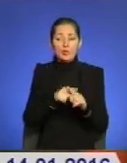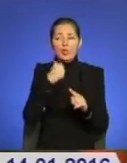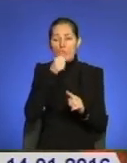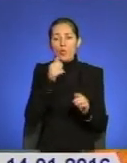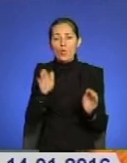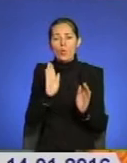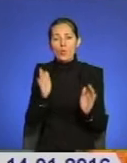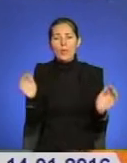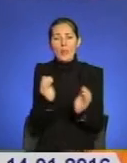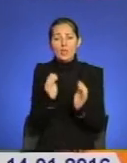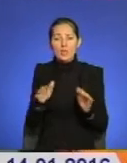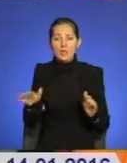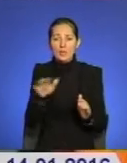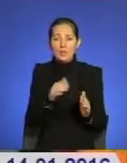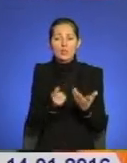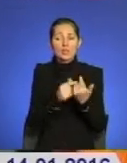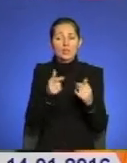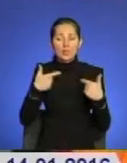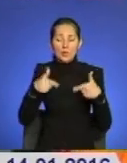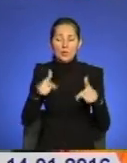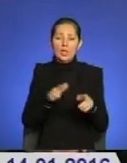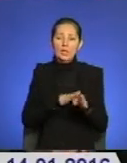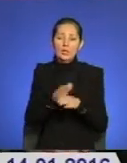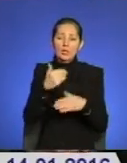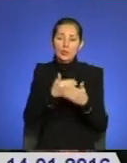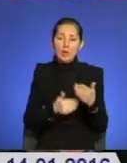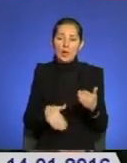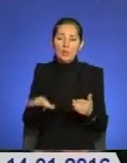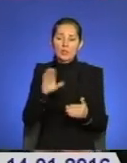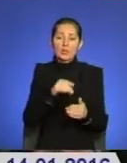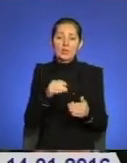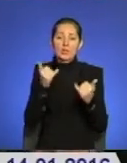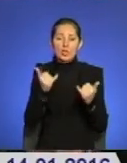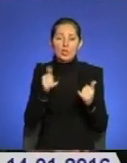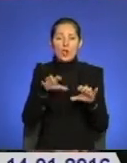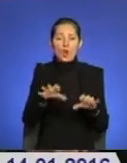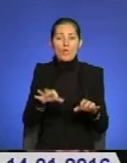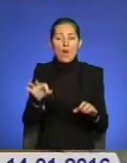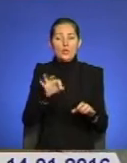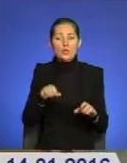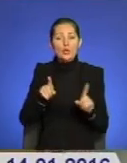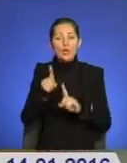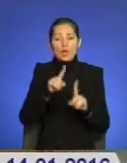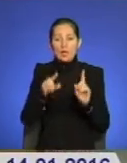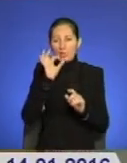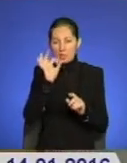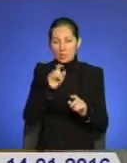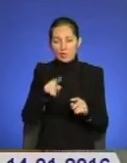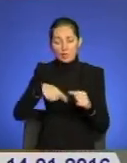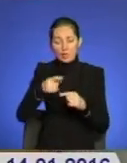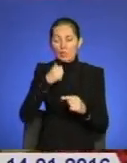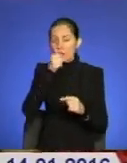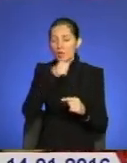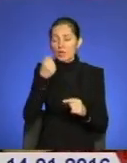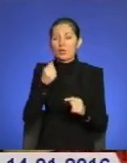менших масштабах і за кількістю гостей, і за насиченістю програми. Все ж нинішній голова обласної ради запевнив земляків з Горошови, що на другий рік